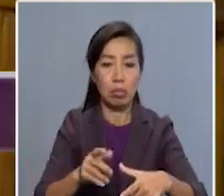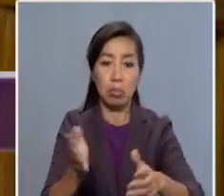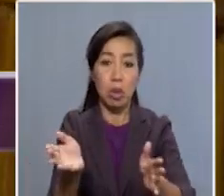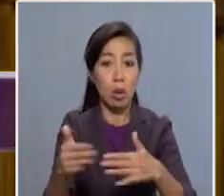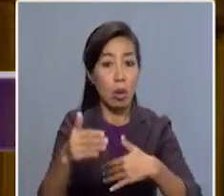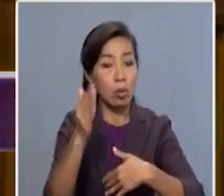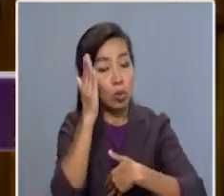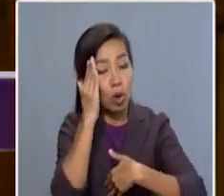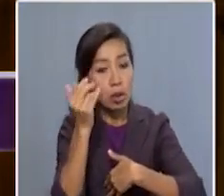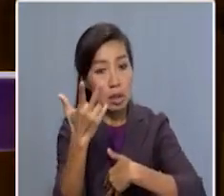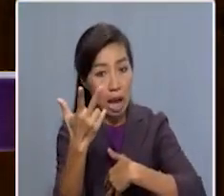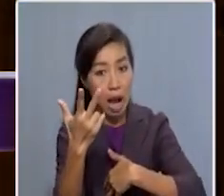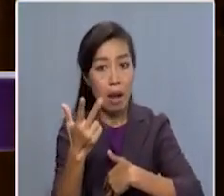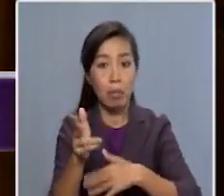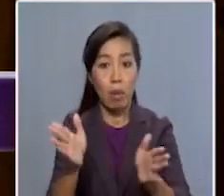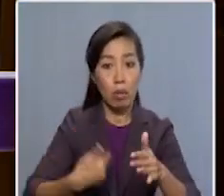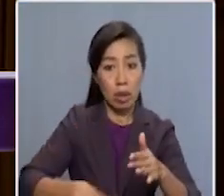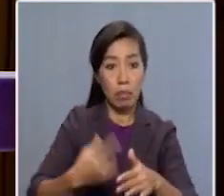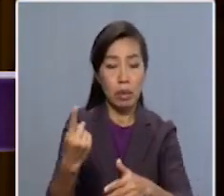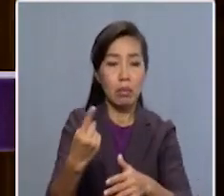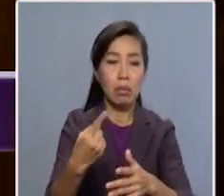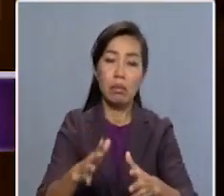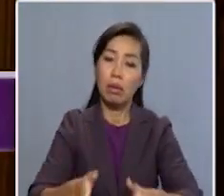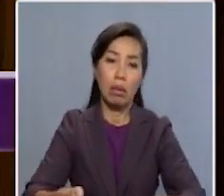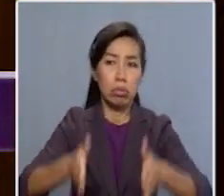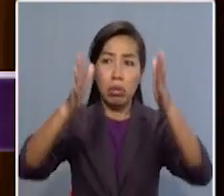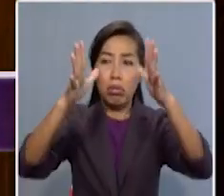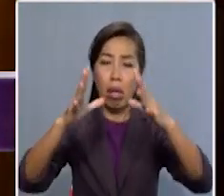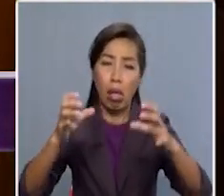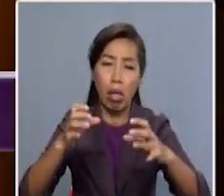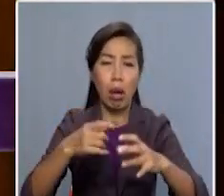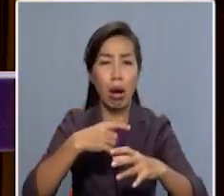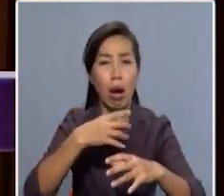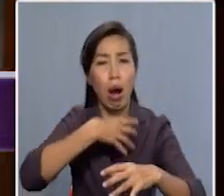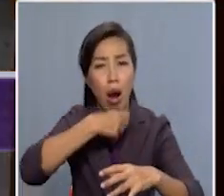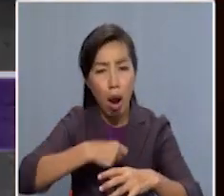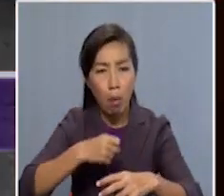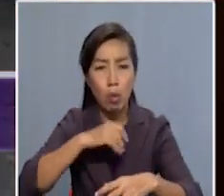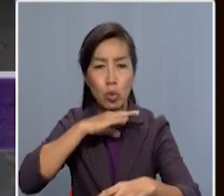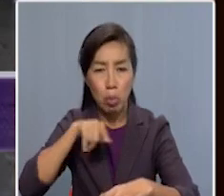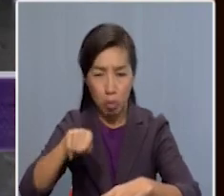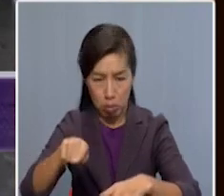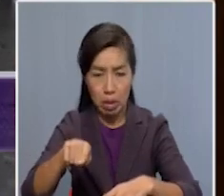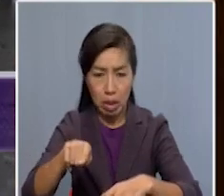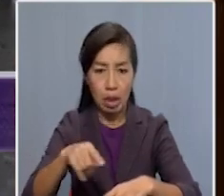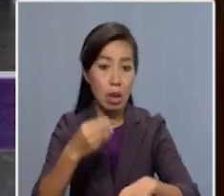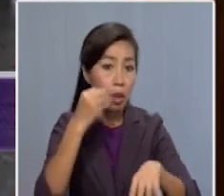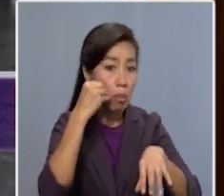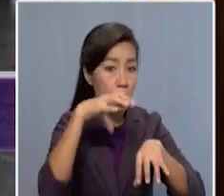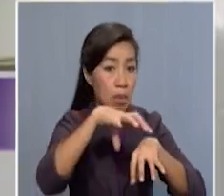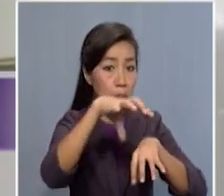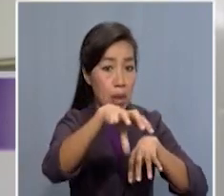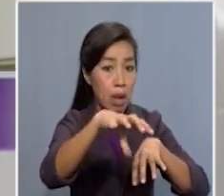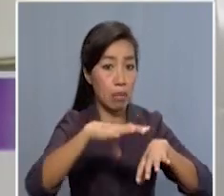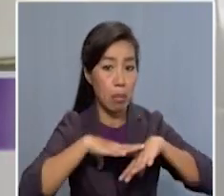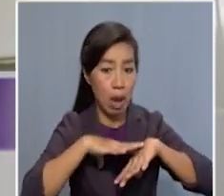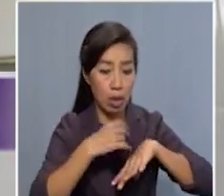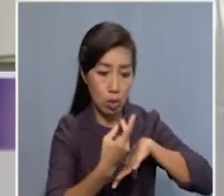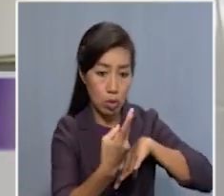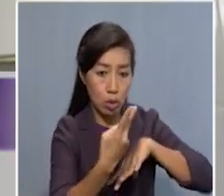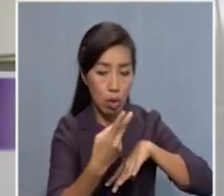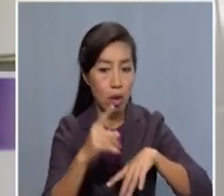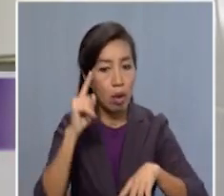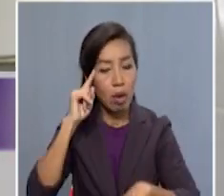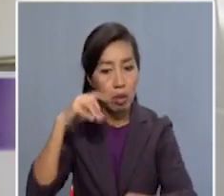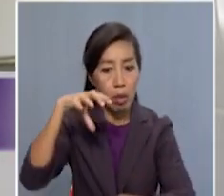ำชั้นละ4ห้องอาคารอยู่ในสภาพทรุดโทรมเต็มไปด้วยความสกปรกค่ะใกล้ๆกันยังมีบ้านพักอีก2หลังนะคะแล้วก็อาคารรป